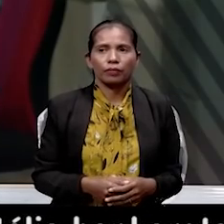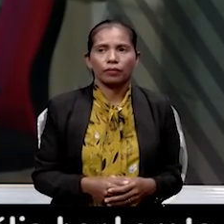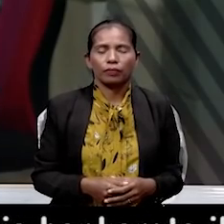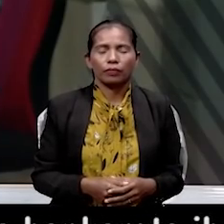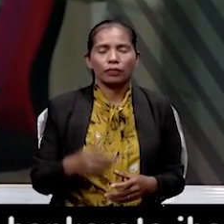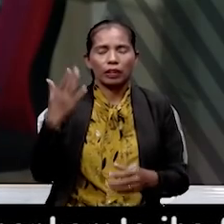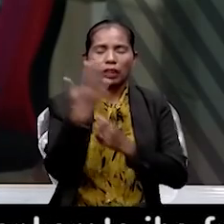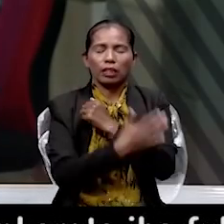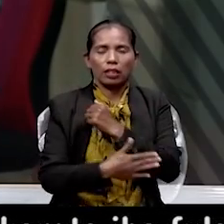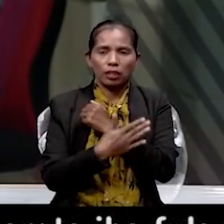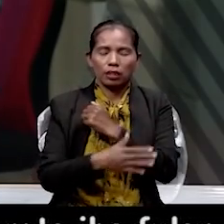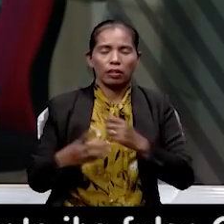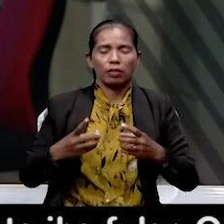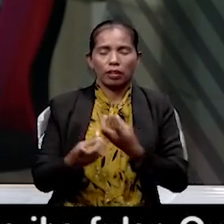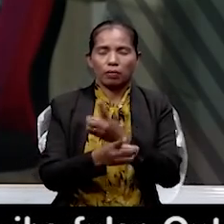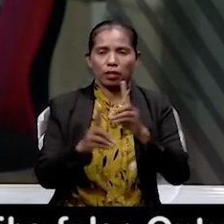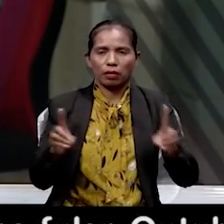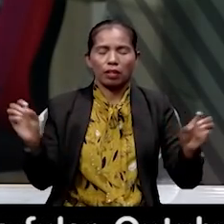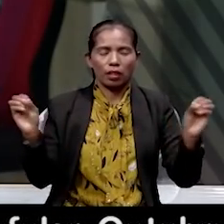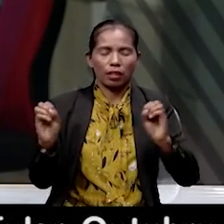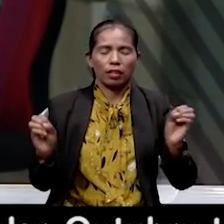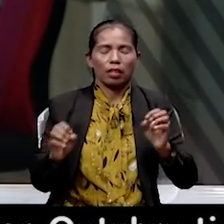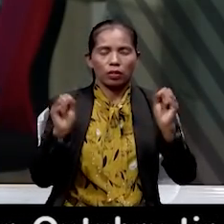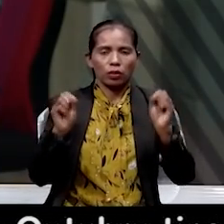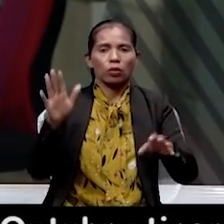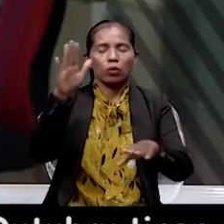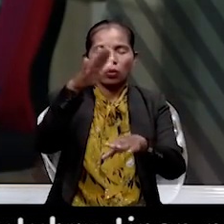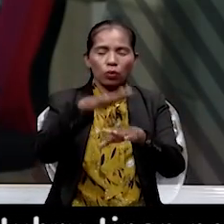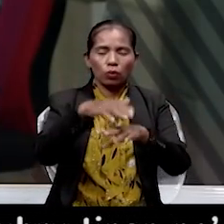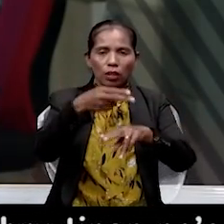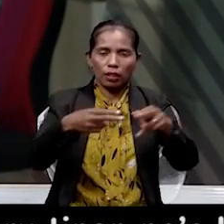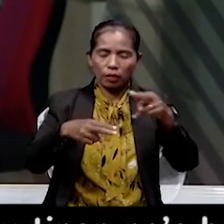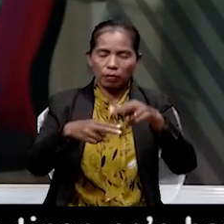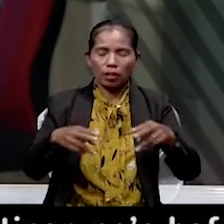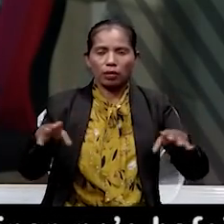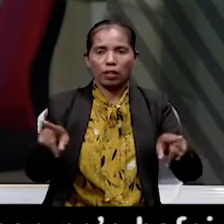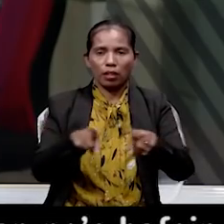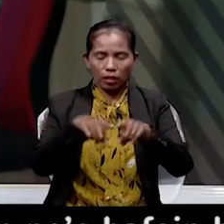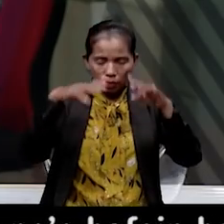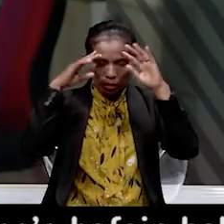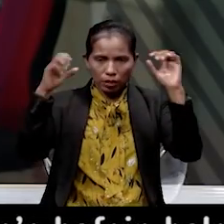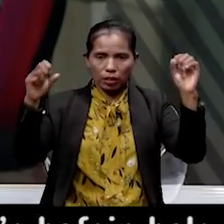Ia nação democracia la ia sistema tula liman atu sai presidente república.